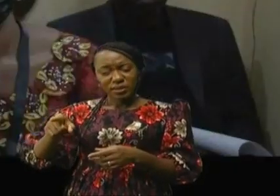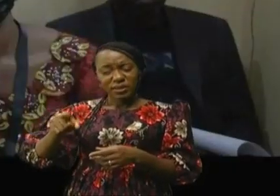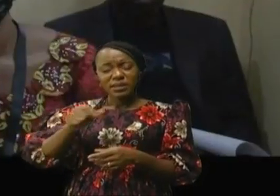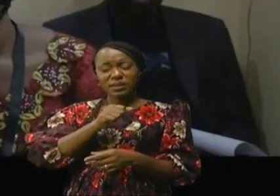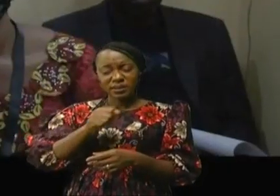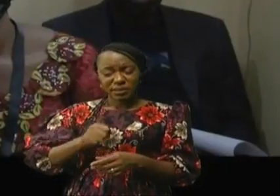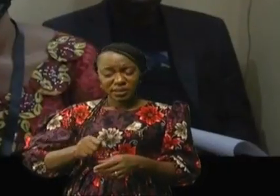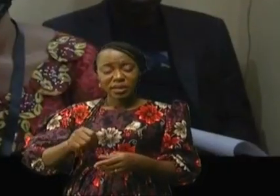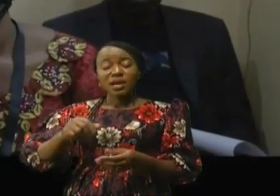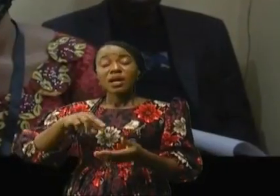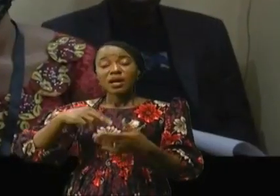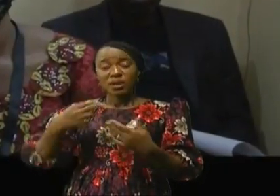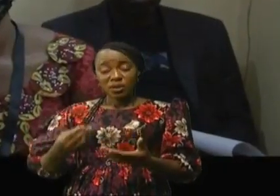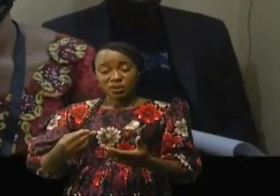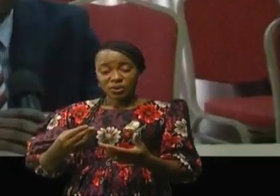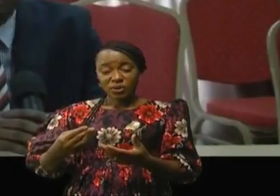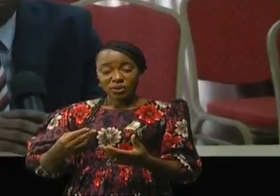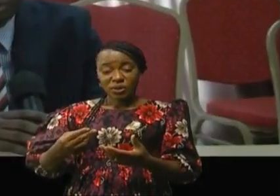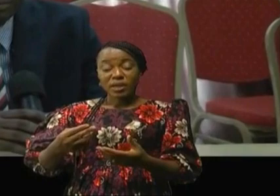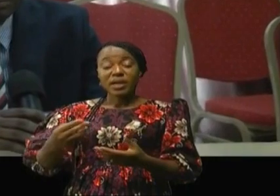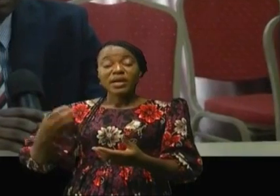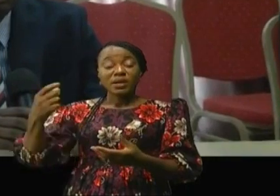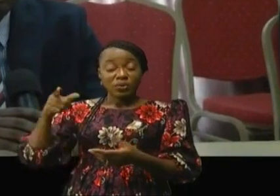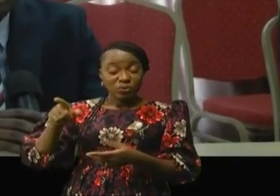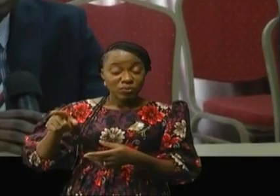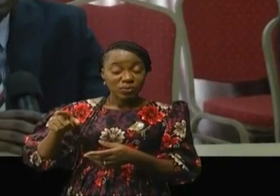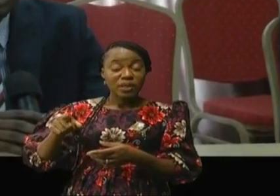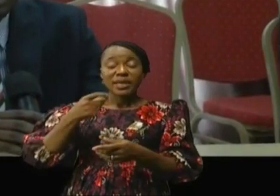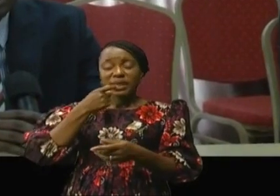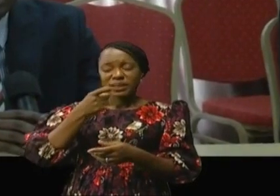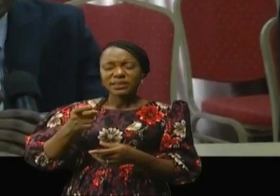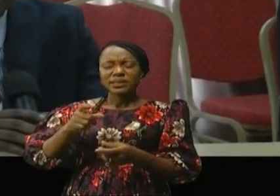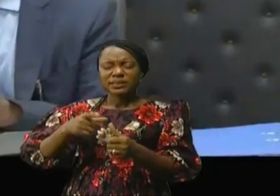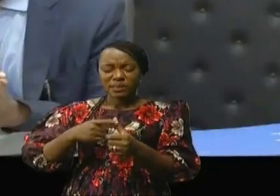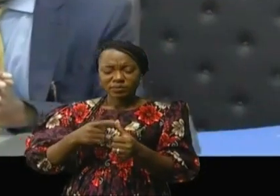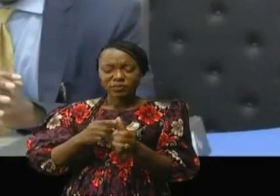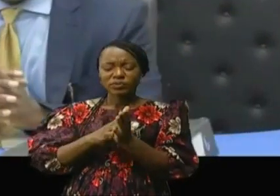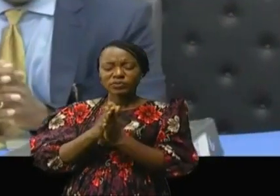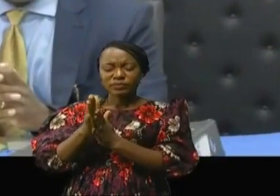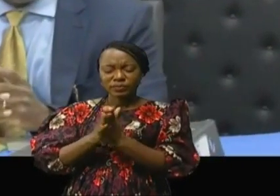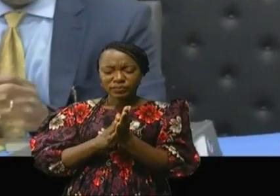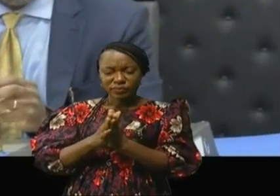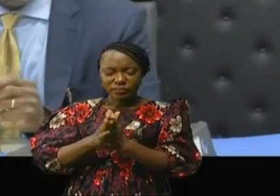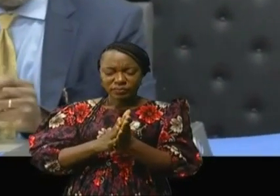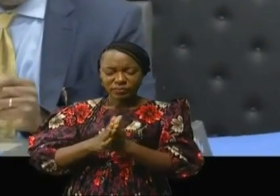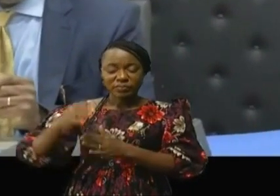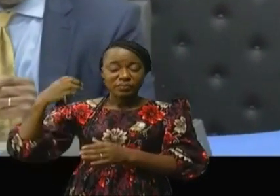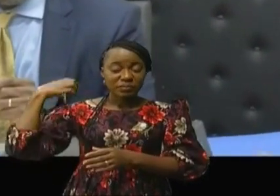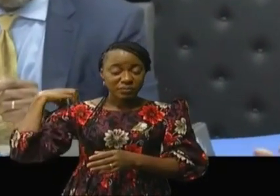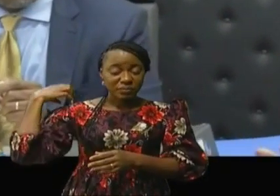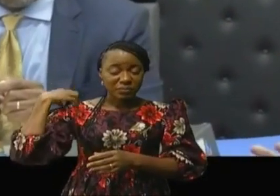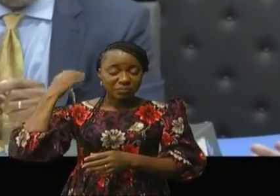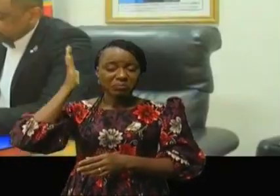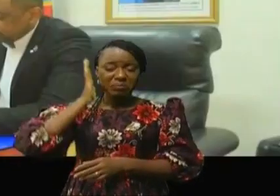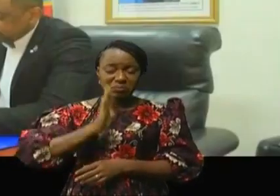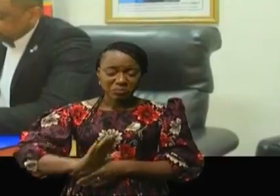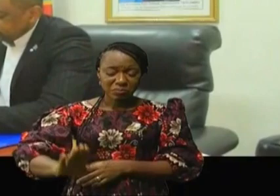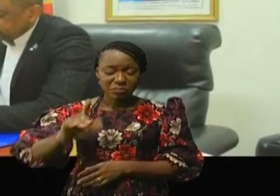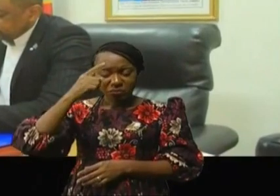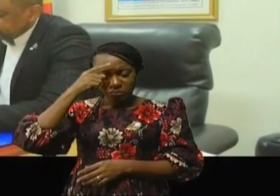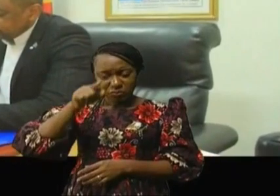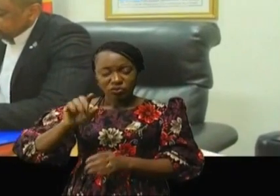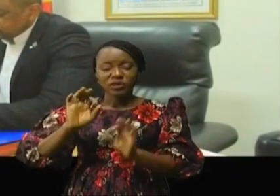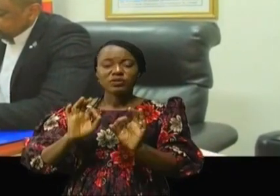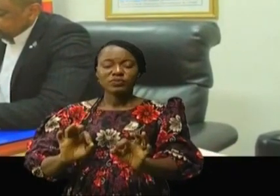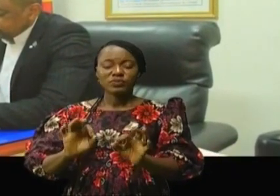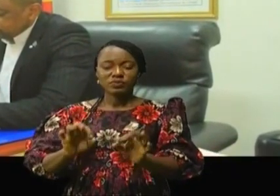Le commissaire général sortant, professeur Thierry Tangutabu, a tout d'abord souhaité un fructueux mandat à son successeur et a remercié